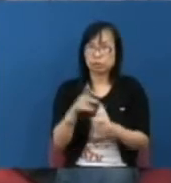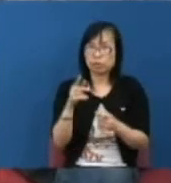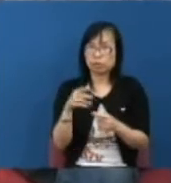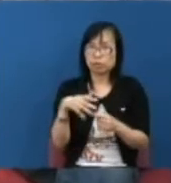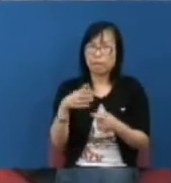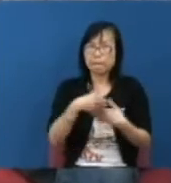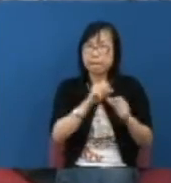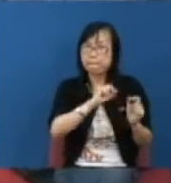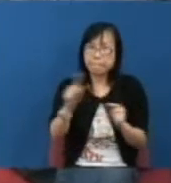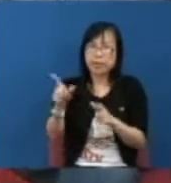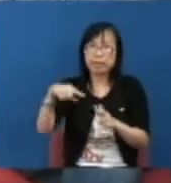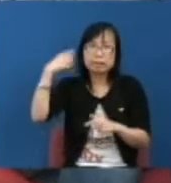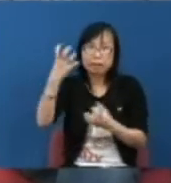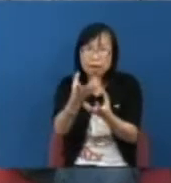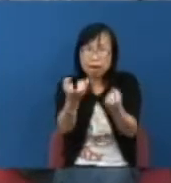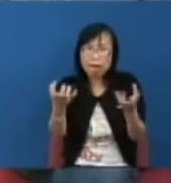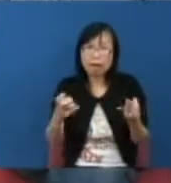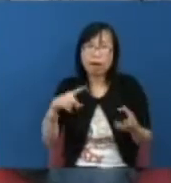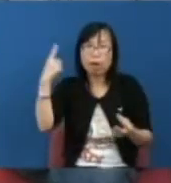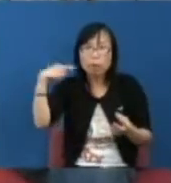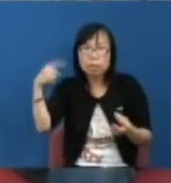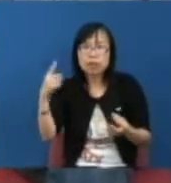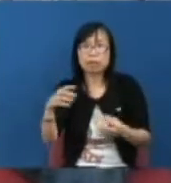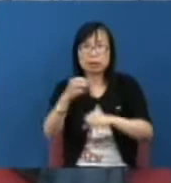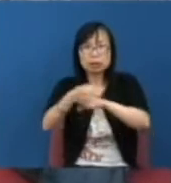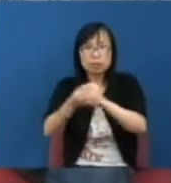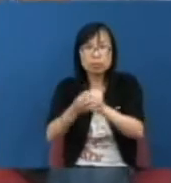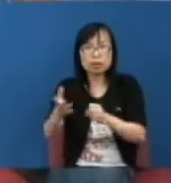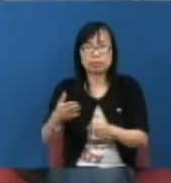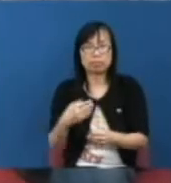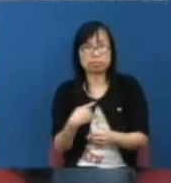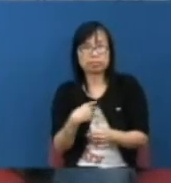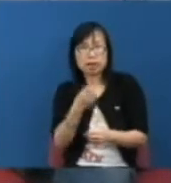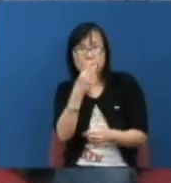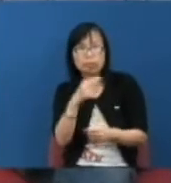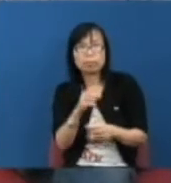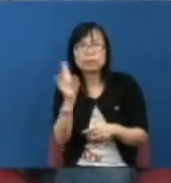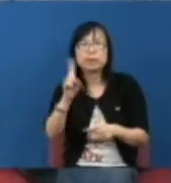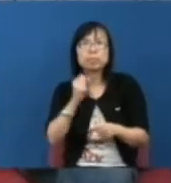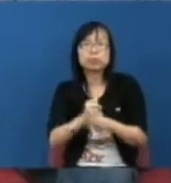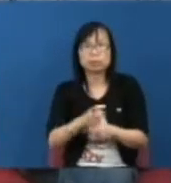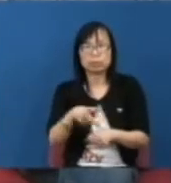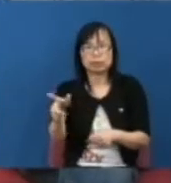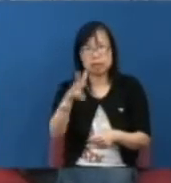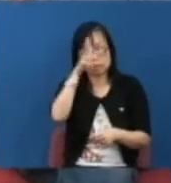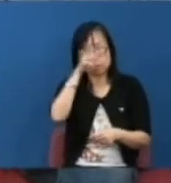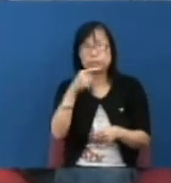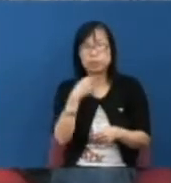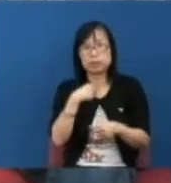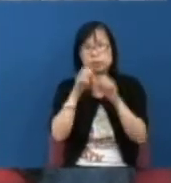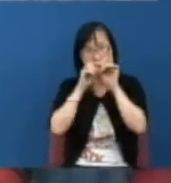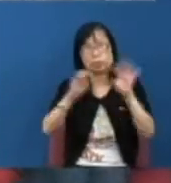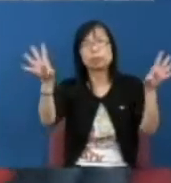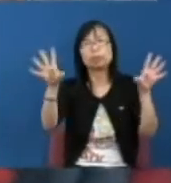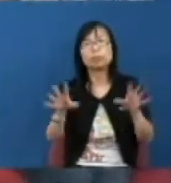係比起其他歐美國家，人哋四圍都係地，唔需要，但係點解我哋冇啊？某程度上政府的推動 是少，就欠缺